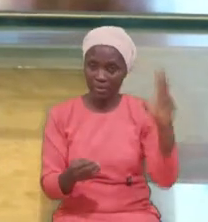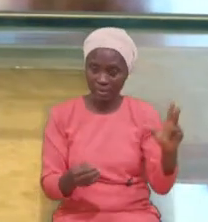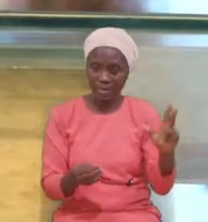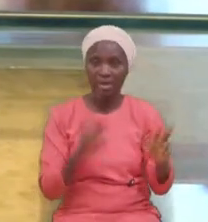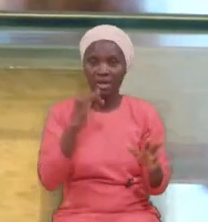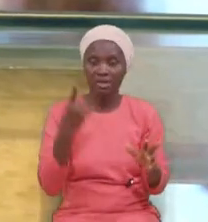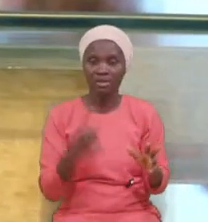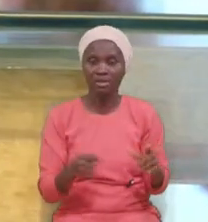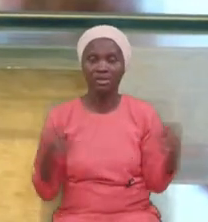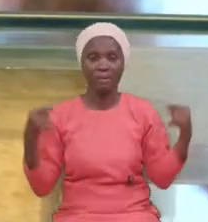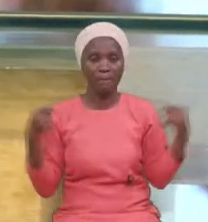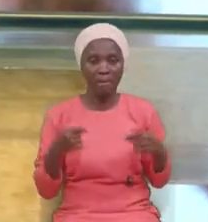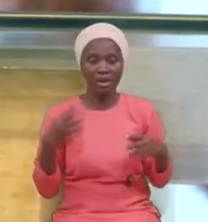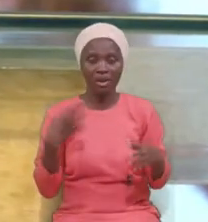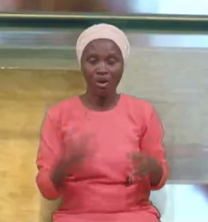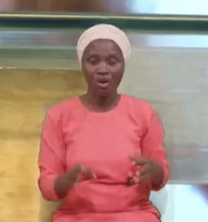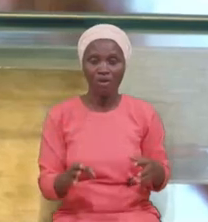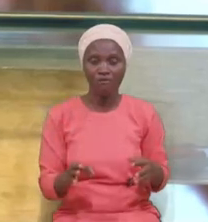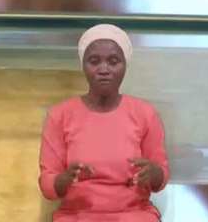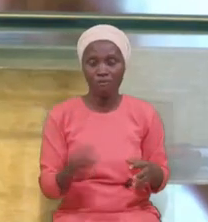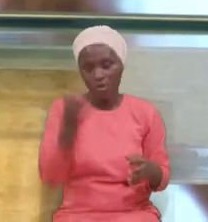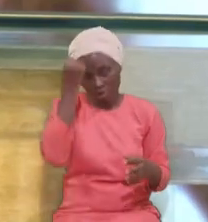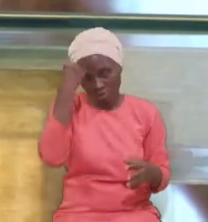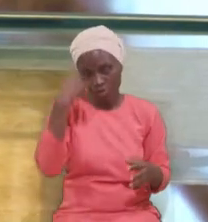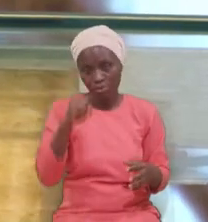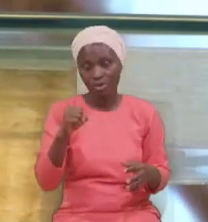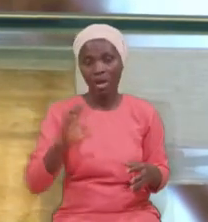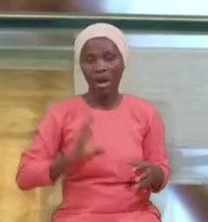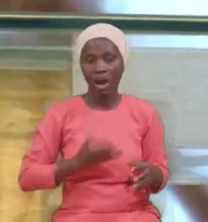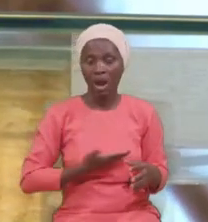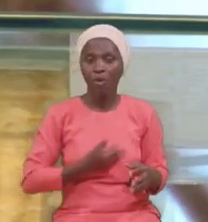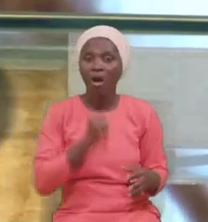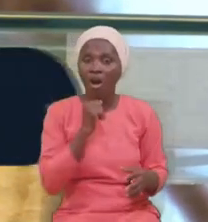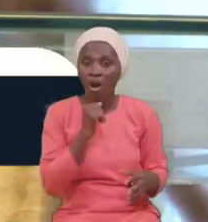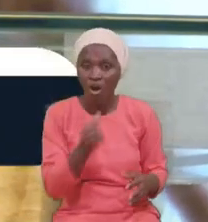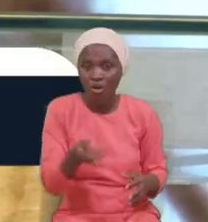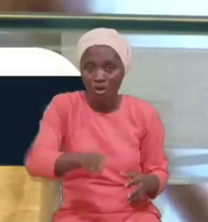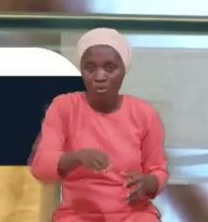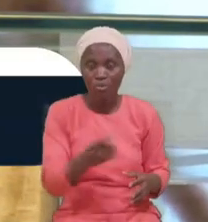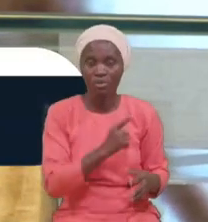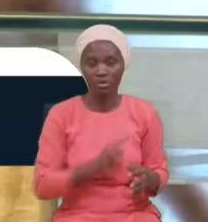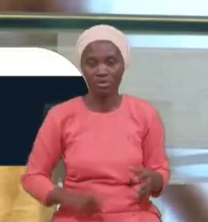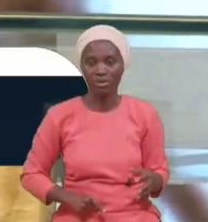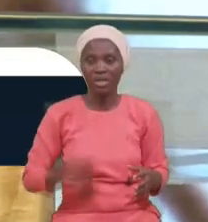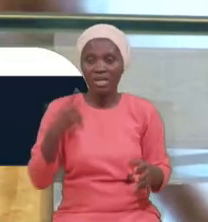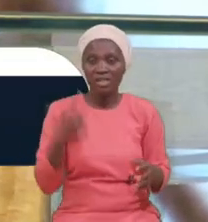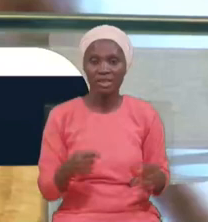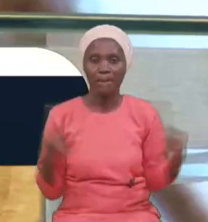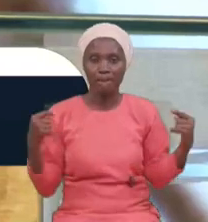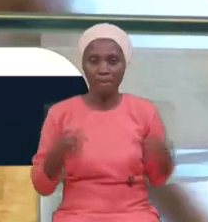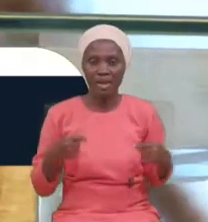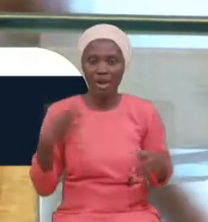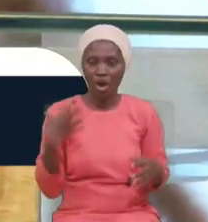point, la douleur de désobéir à notre Seigneur non compromettant. La douleur